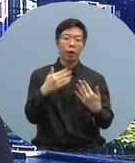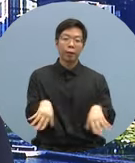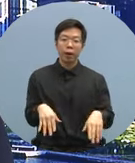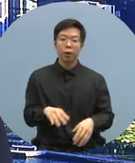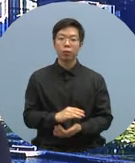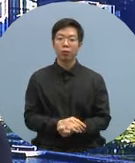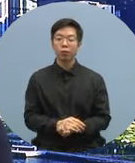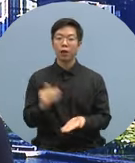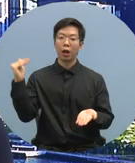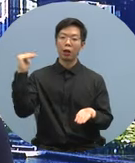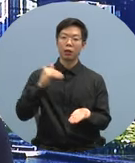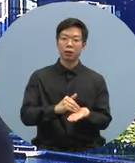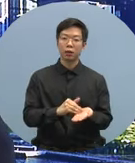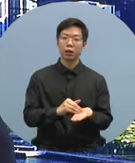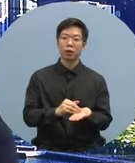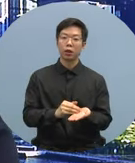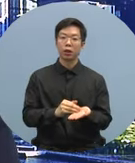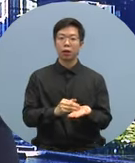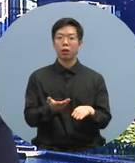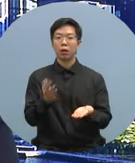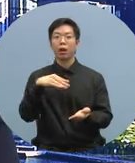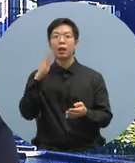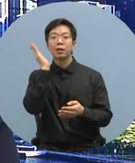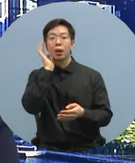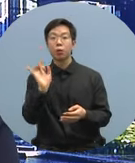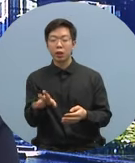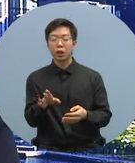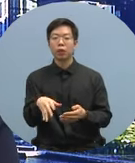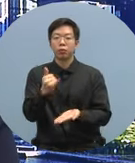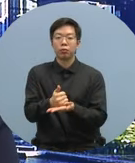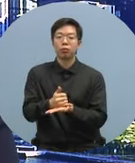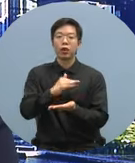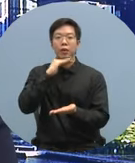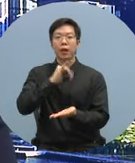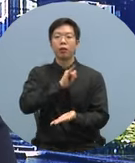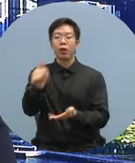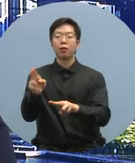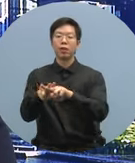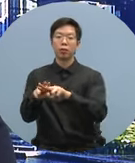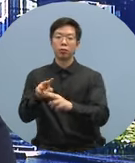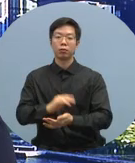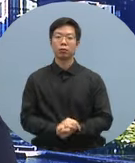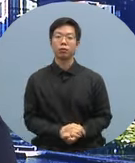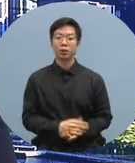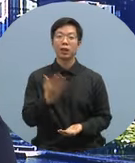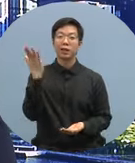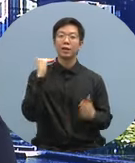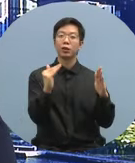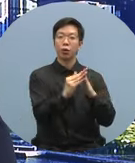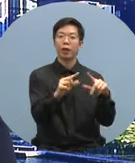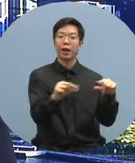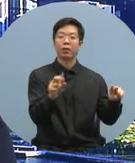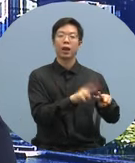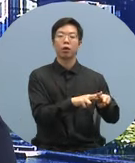咗喺嗰度咧，因為係等翻大陸嘅，咁即係佢以前咧就不嬲住喺大陸咁樣咯，咁佢八